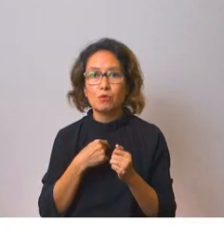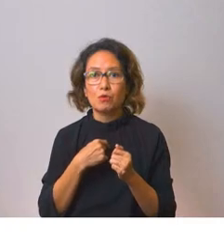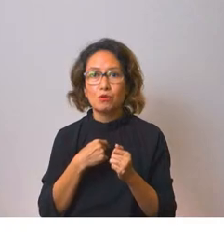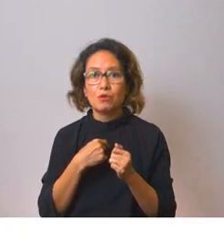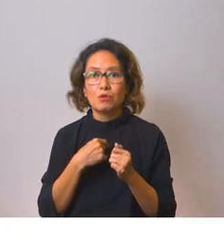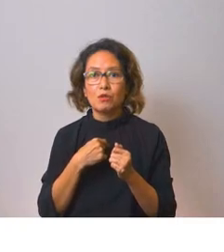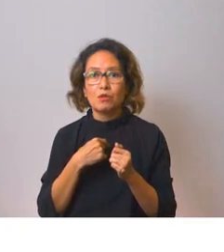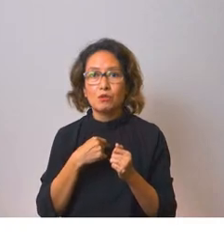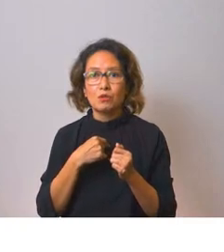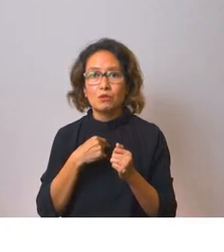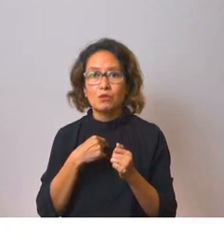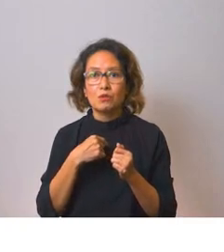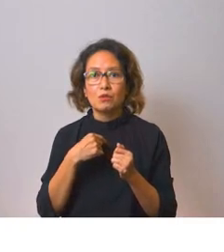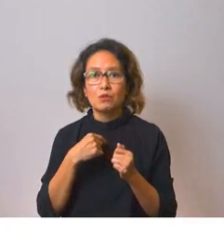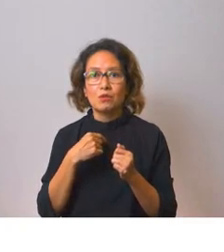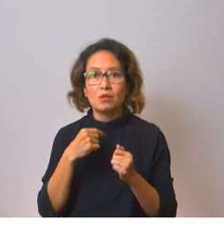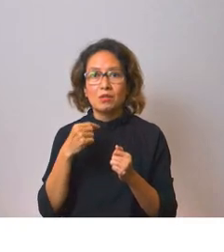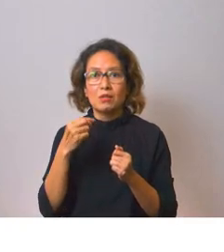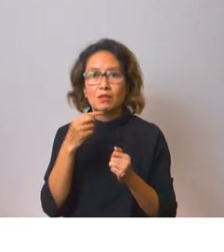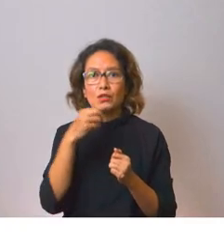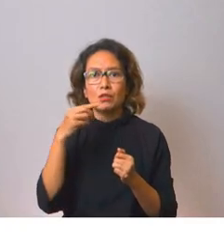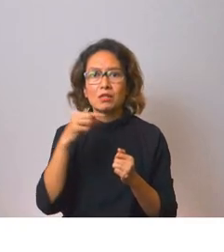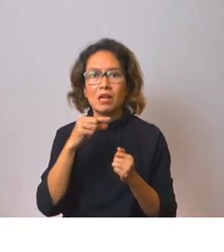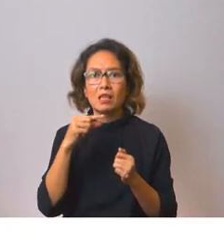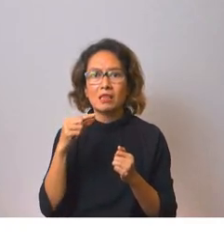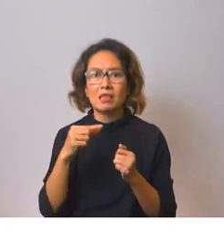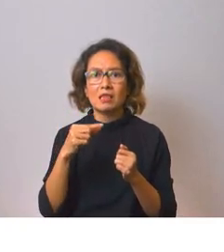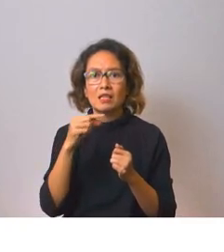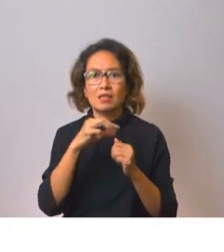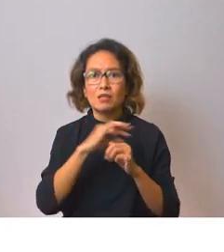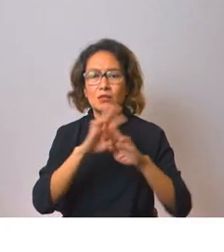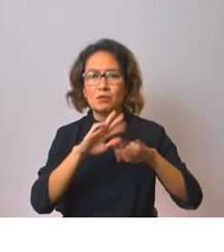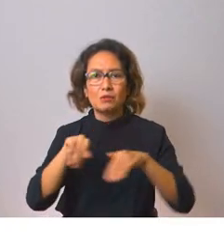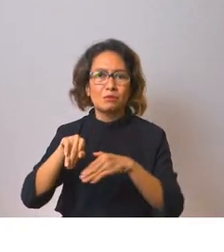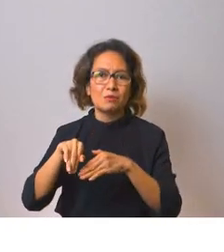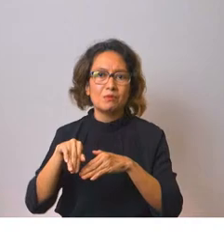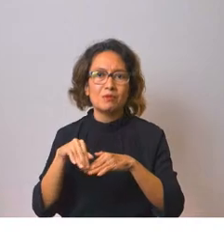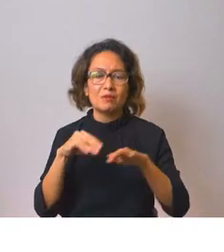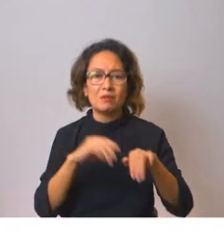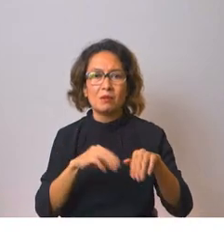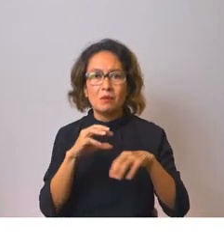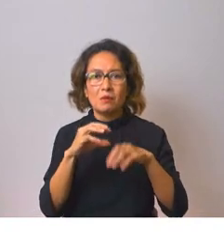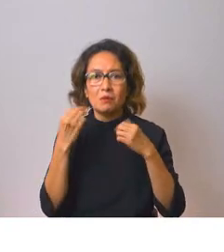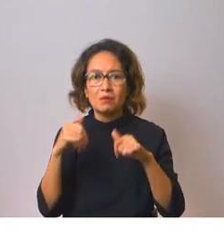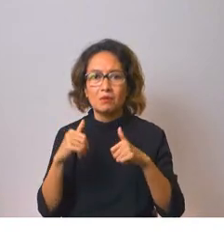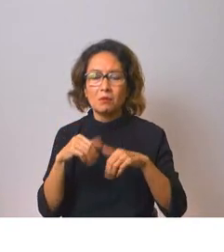suka cekat gigi dan membereskan mainan.